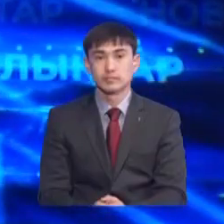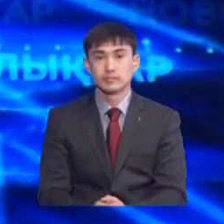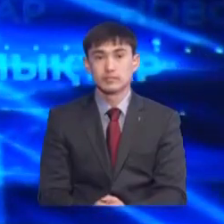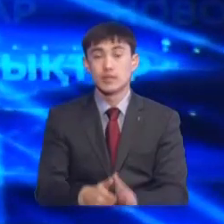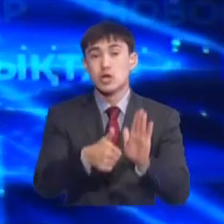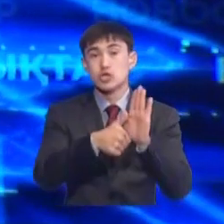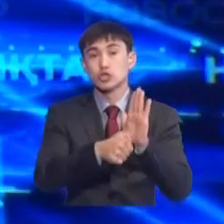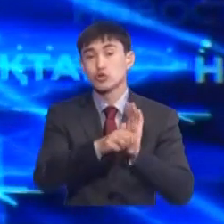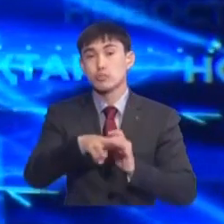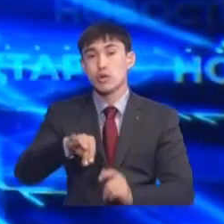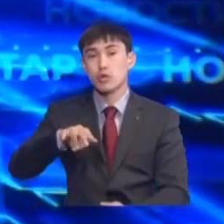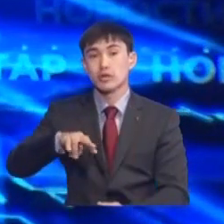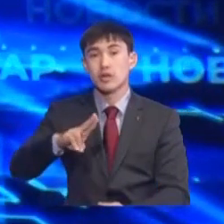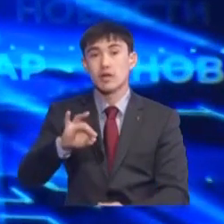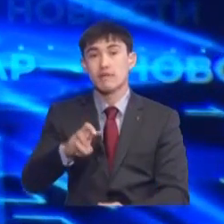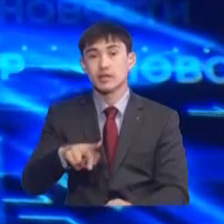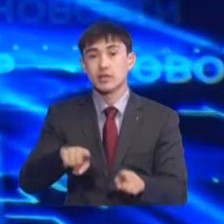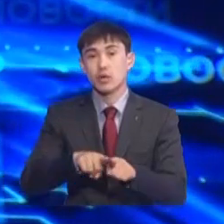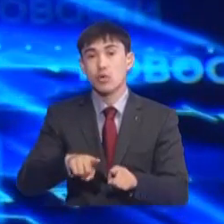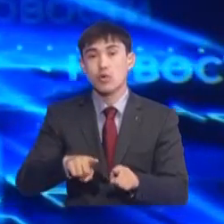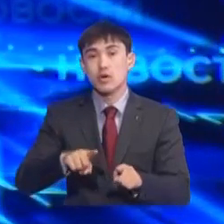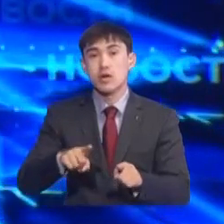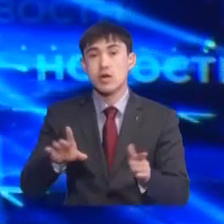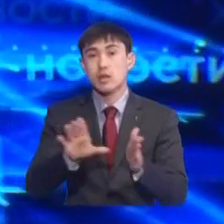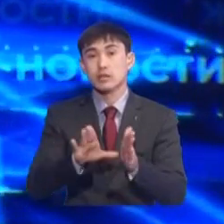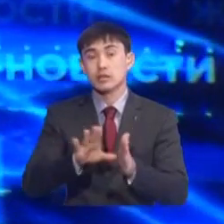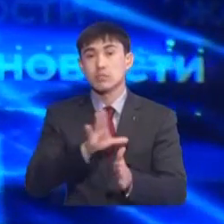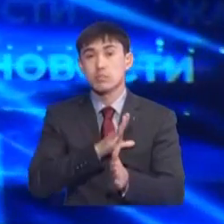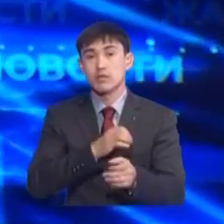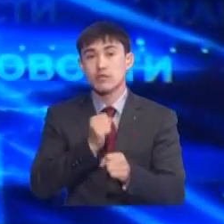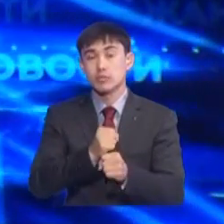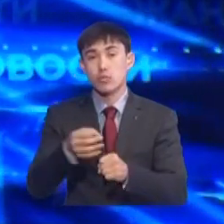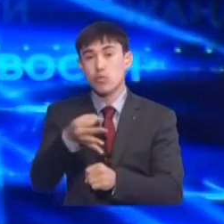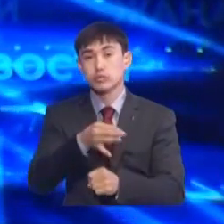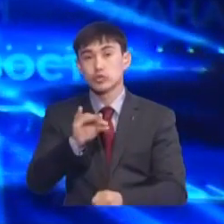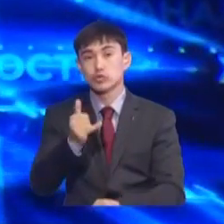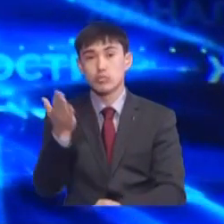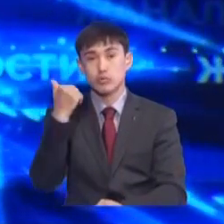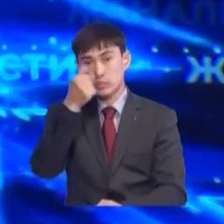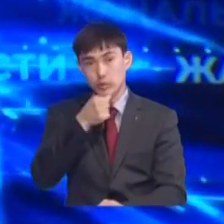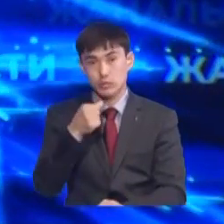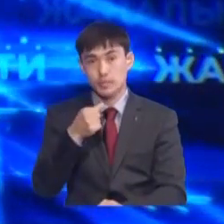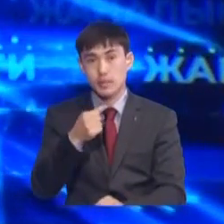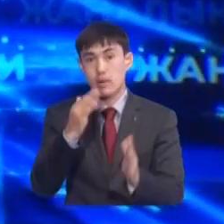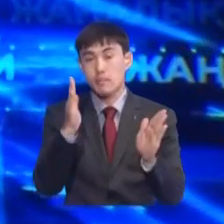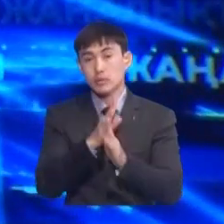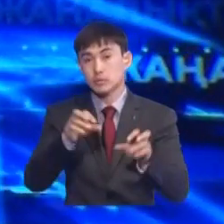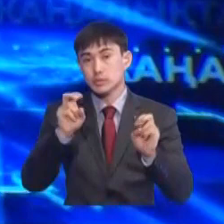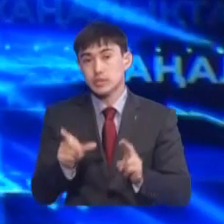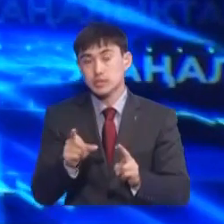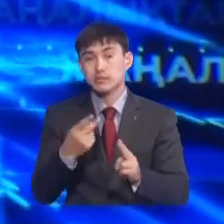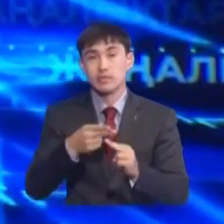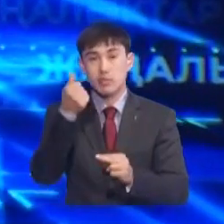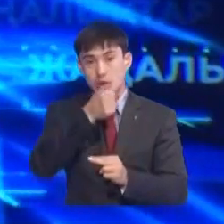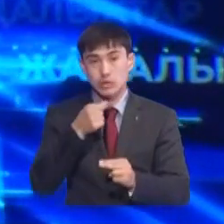тсу млн киловатт именно такой объём электроэнергии был выработан в области житсу в прошлом году по прогнозам специалистов в